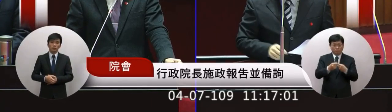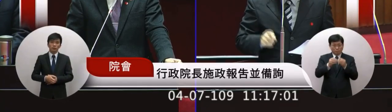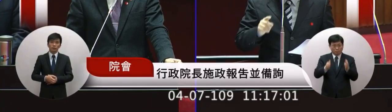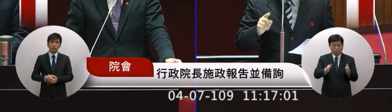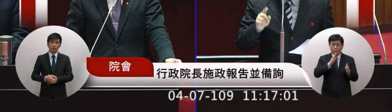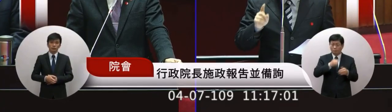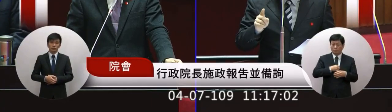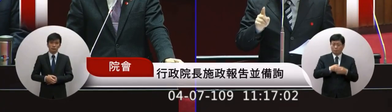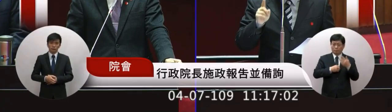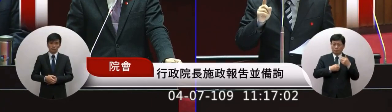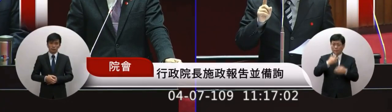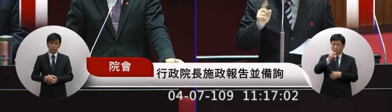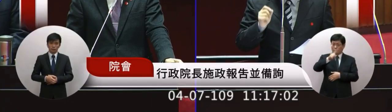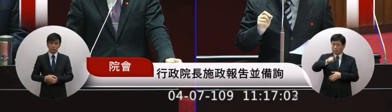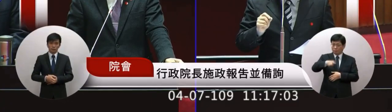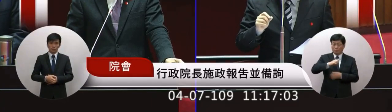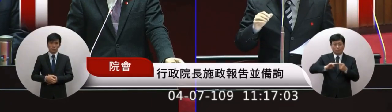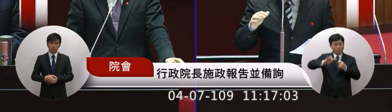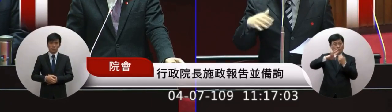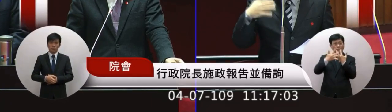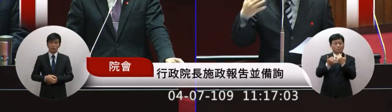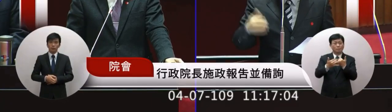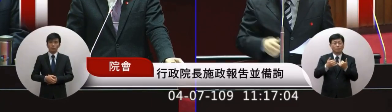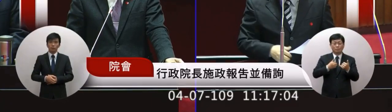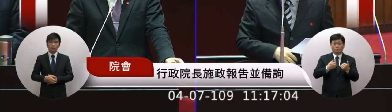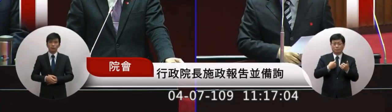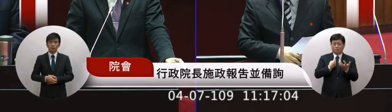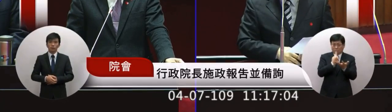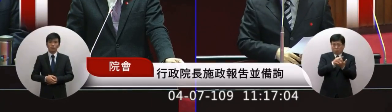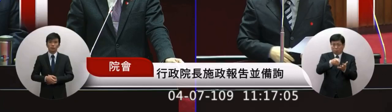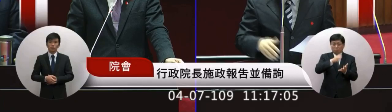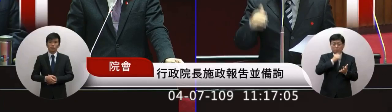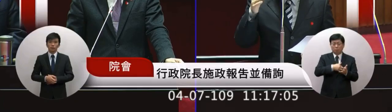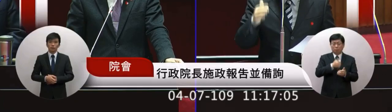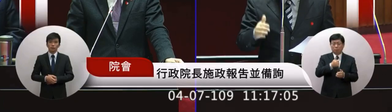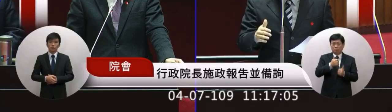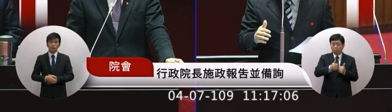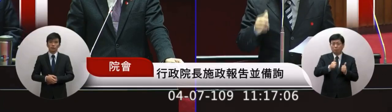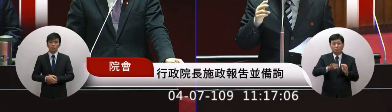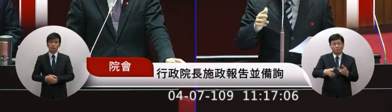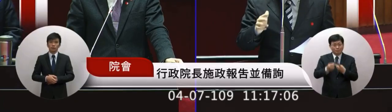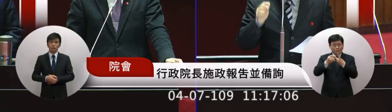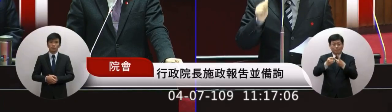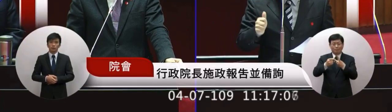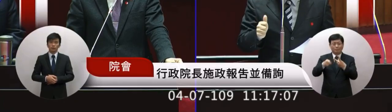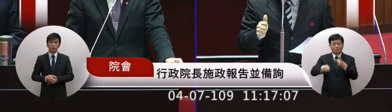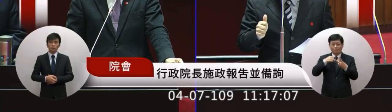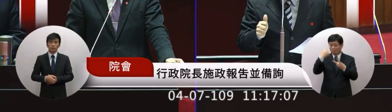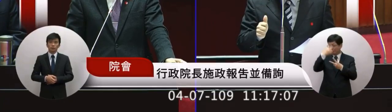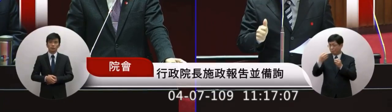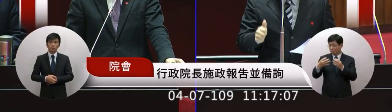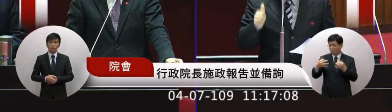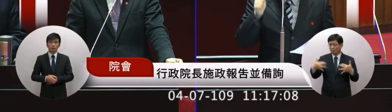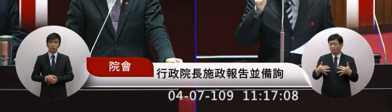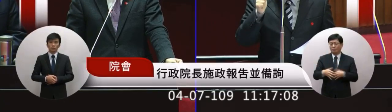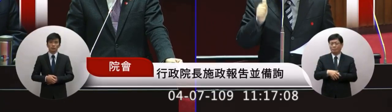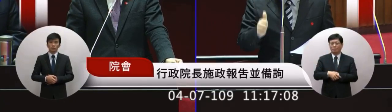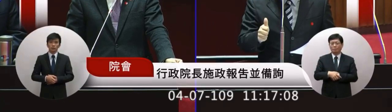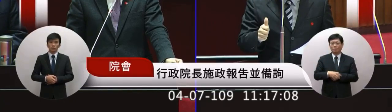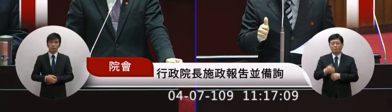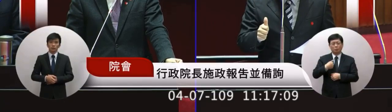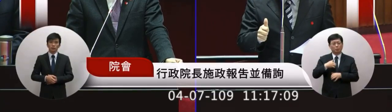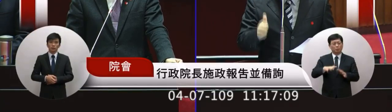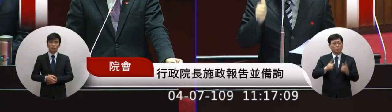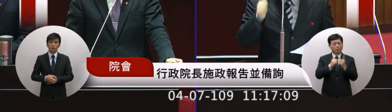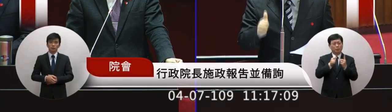第一阶段的时候有7.1万的高中生哦参加了升大学的部分。那么接下来会问到第二阶段的面试的问题，我们对